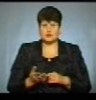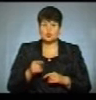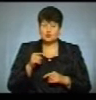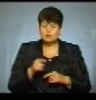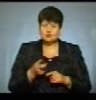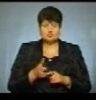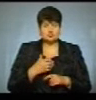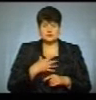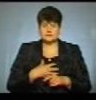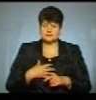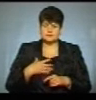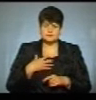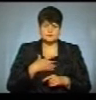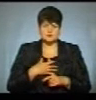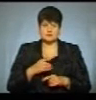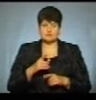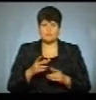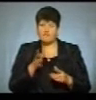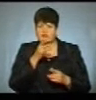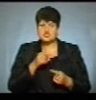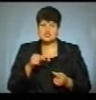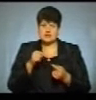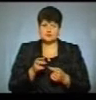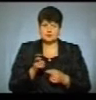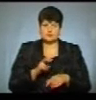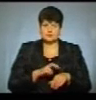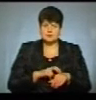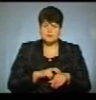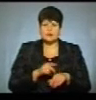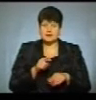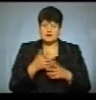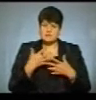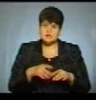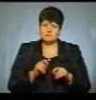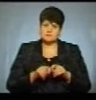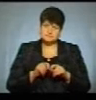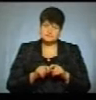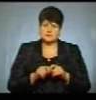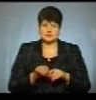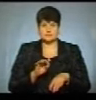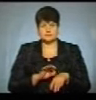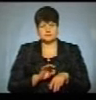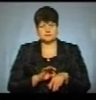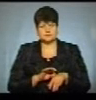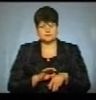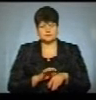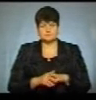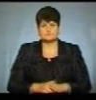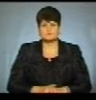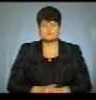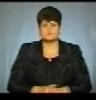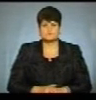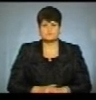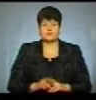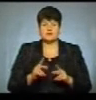дуже надзвичайно важливо, щоб вчасно звертатися до своїх лікарів і там вже діагностувати ту чи іншу патологію.